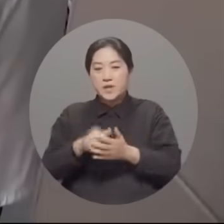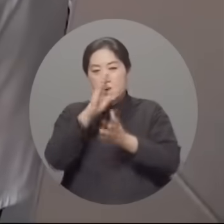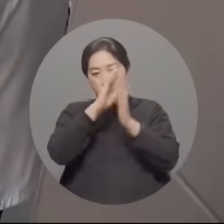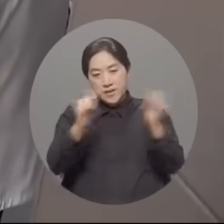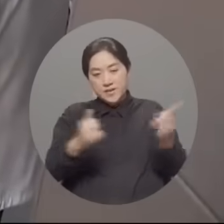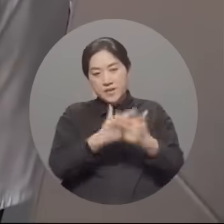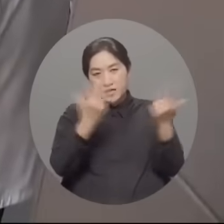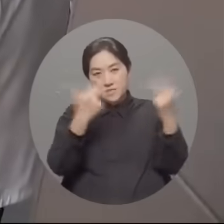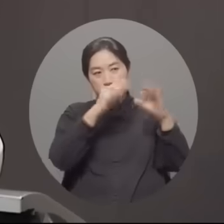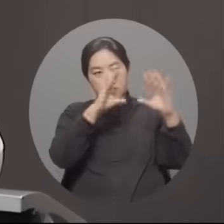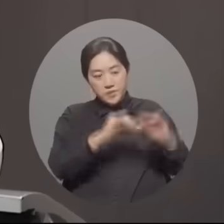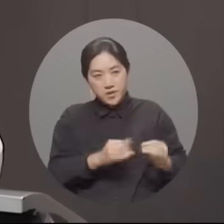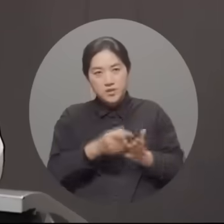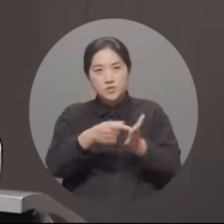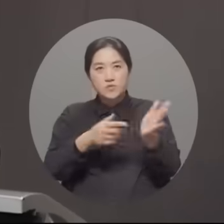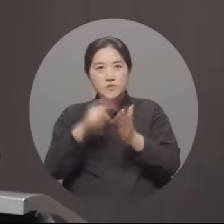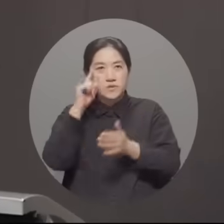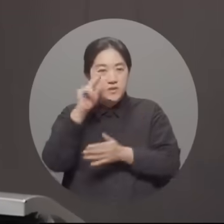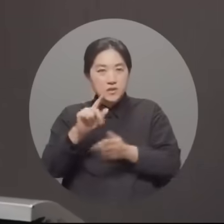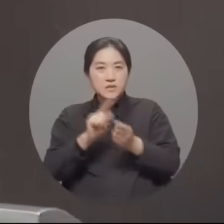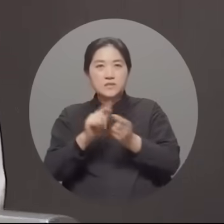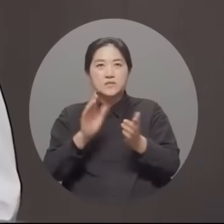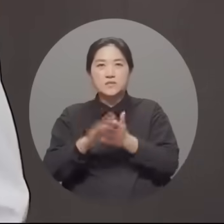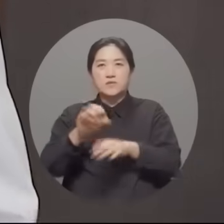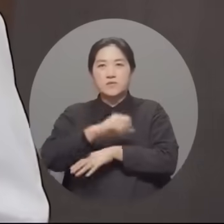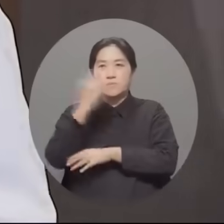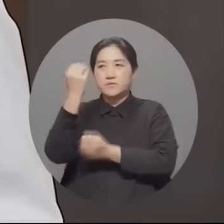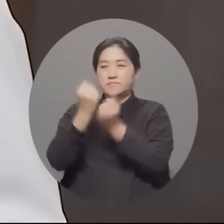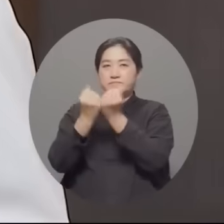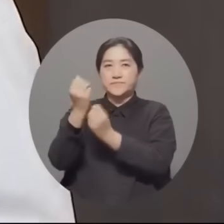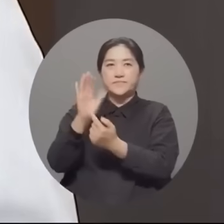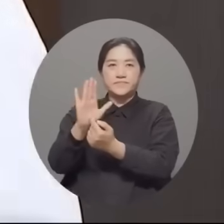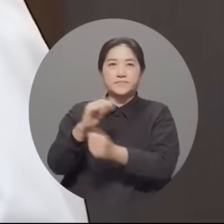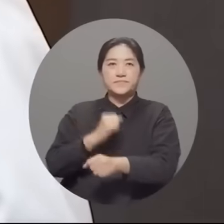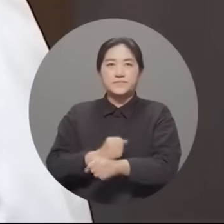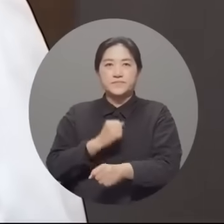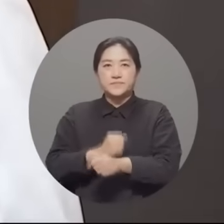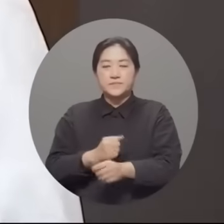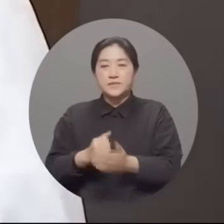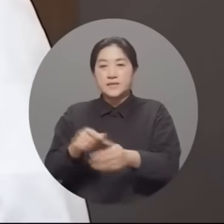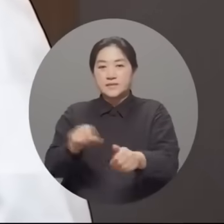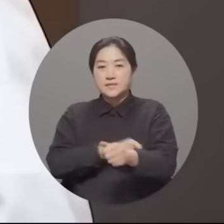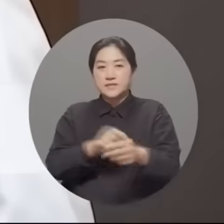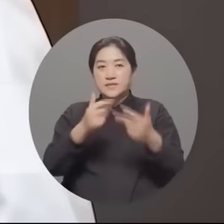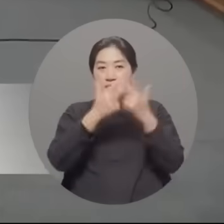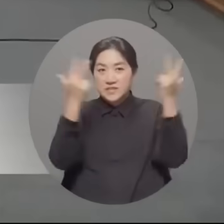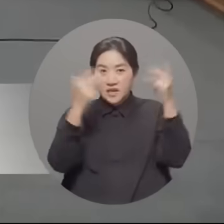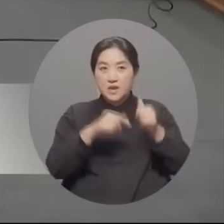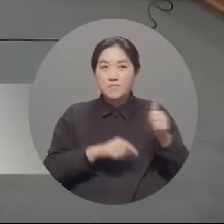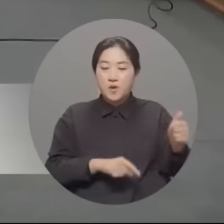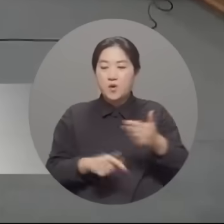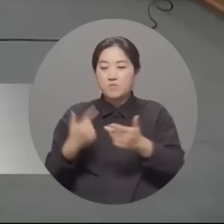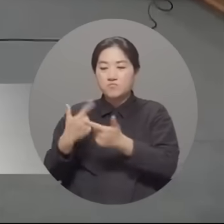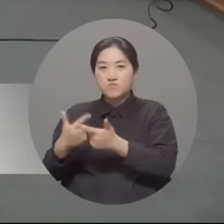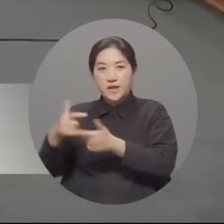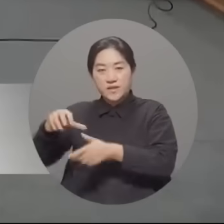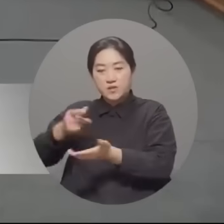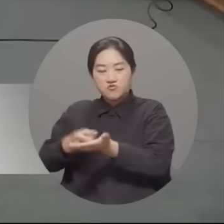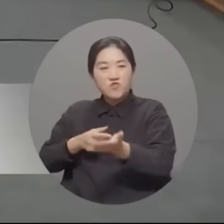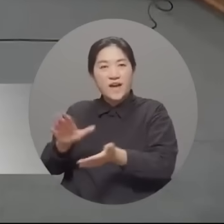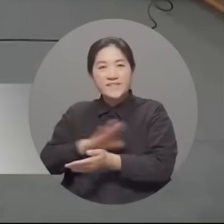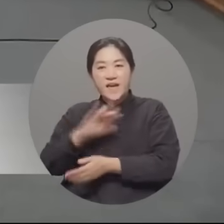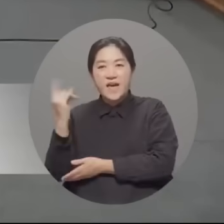받았다며 수술 이틀 만에 직접 언론 브리핑에 나섰습니다 특히 이대표가 부산에서 수술하지 않고